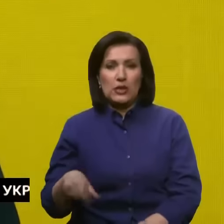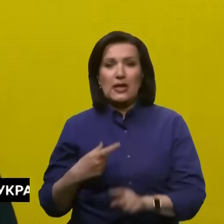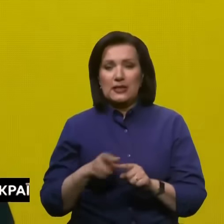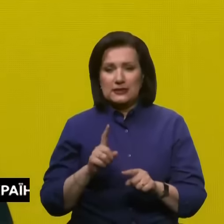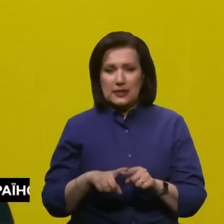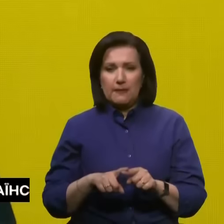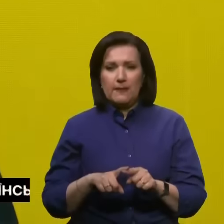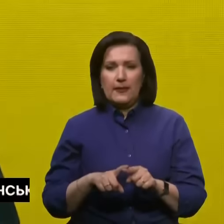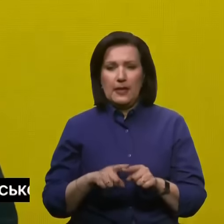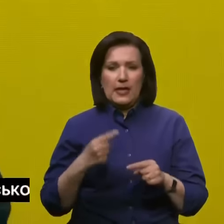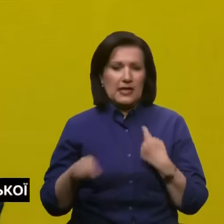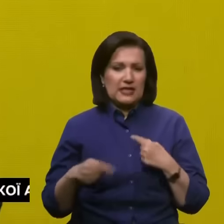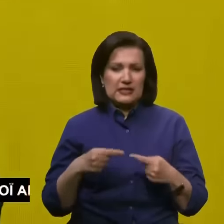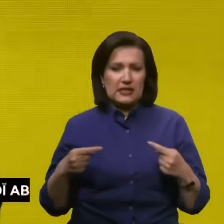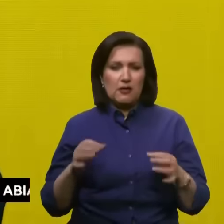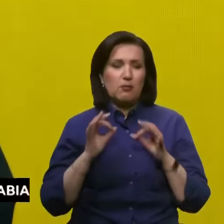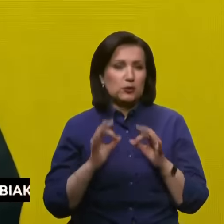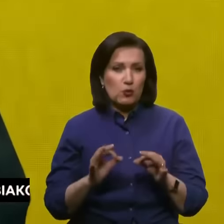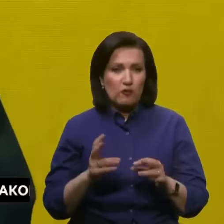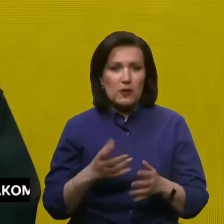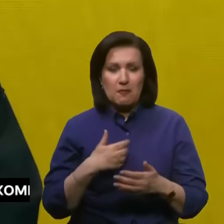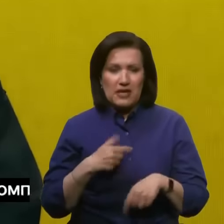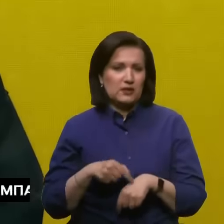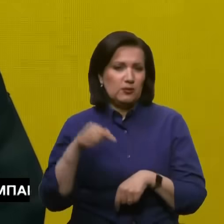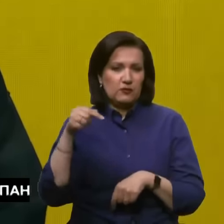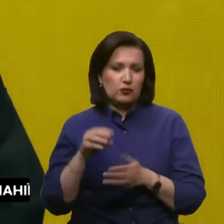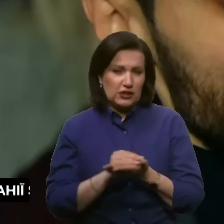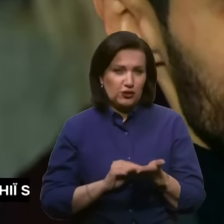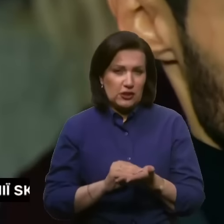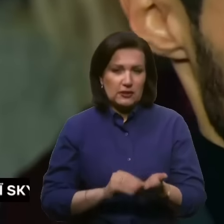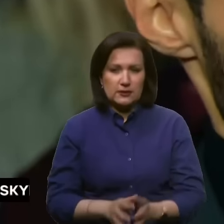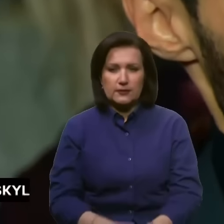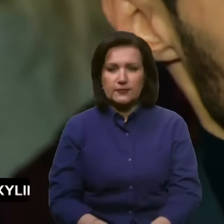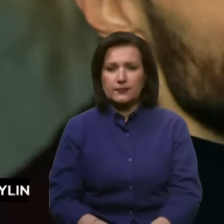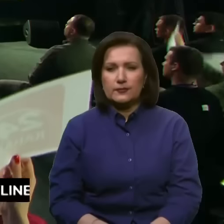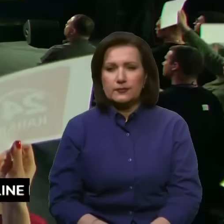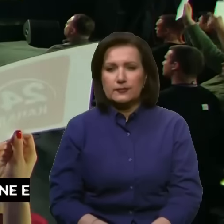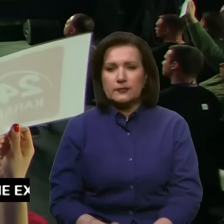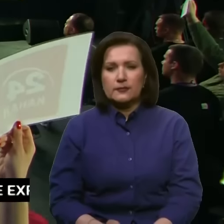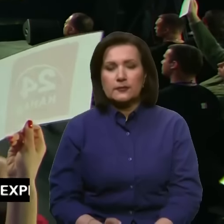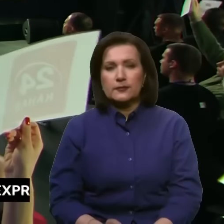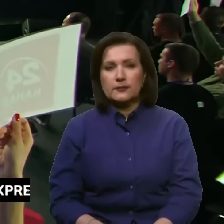це різні речі, і безумовно, мої співчуття ще раз.